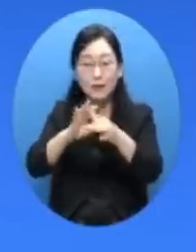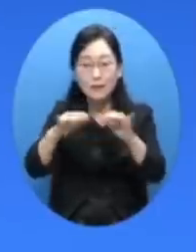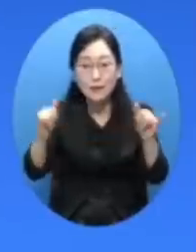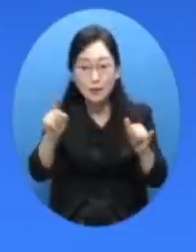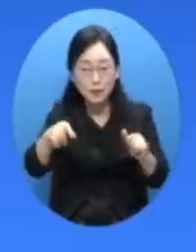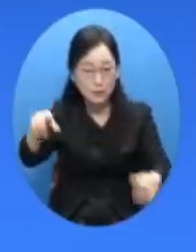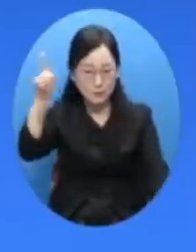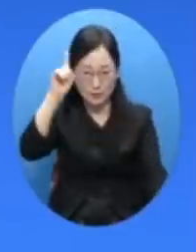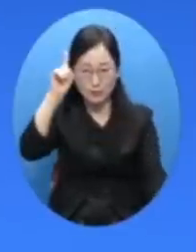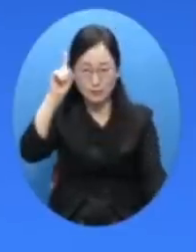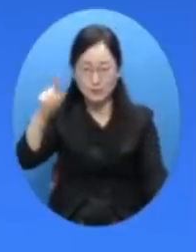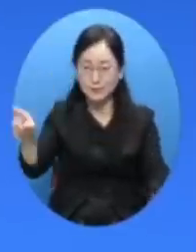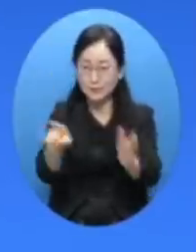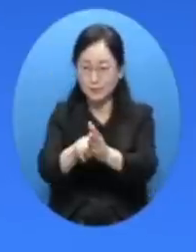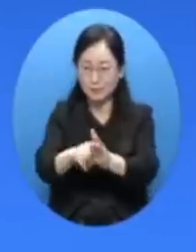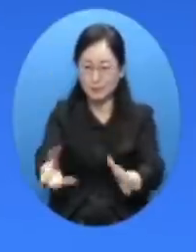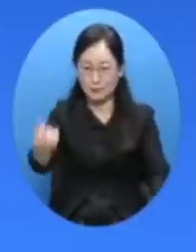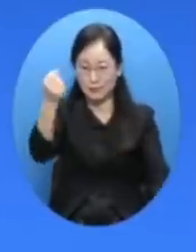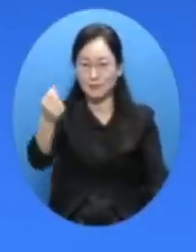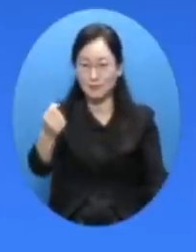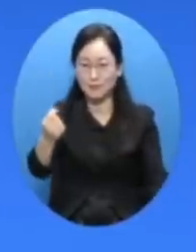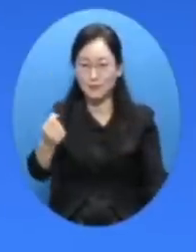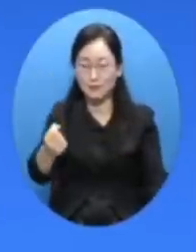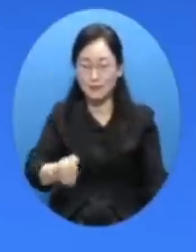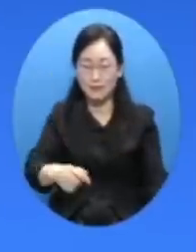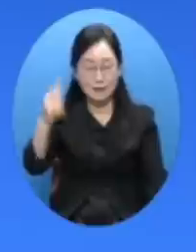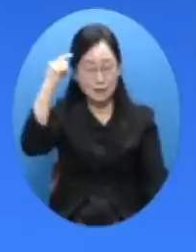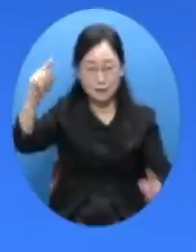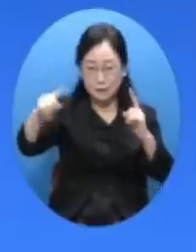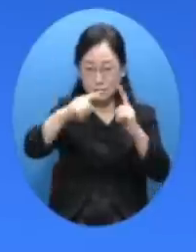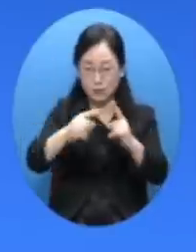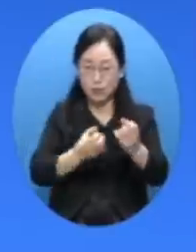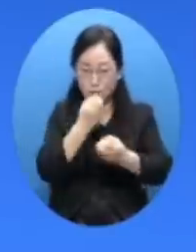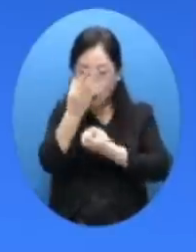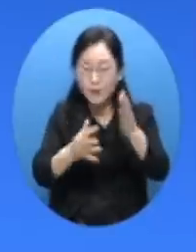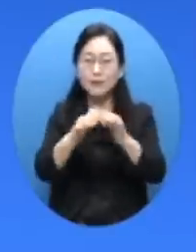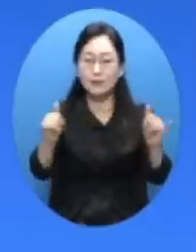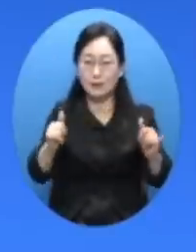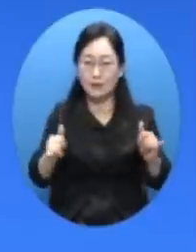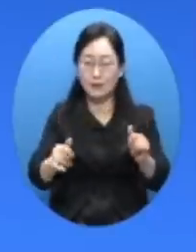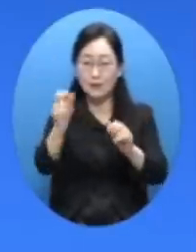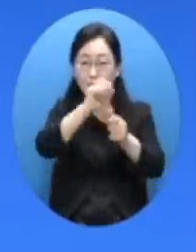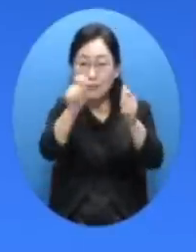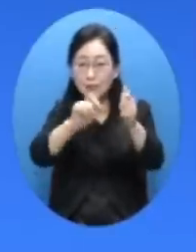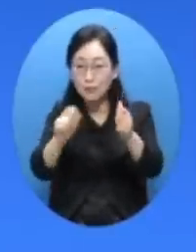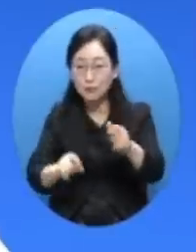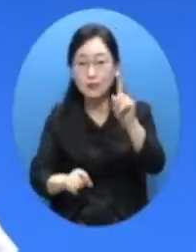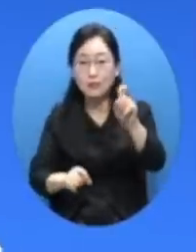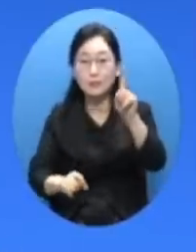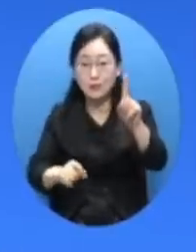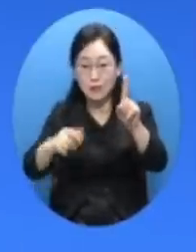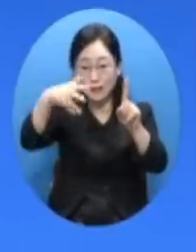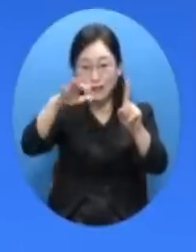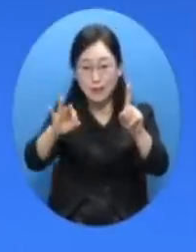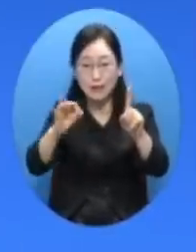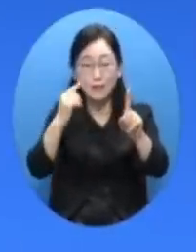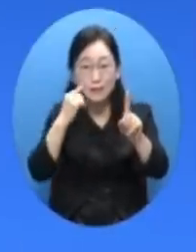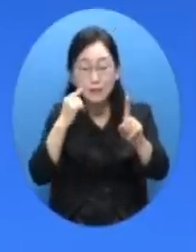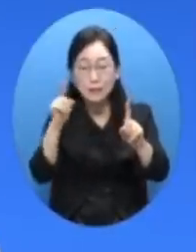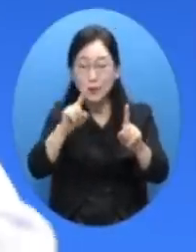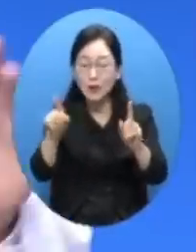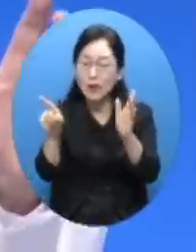100% 믿음의 사람들이었습니다. 긍정의 고백을 한 사람들이었습니다. 히브리서 11장을 보면